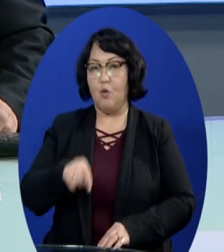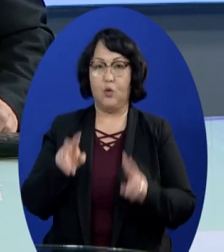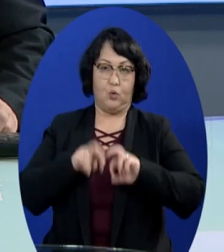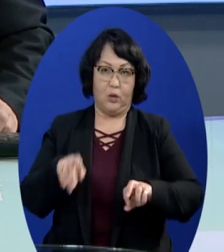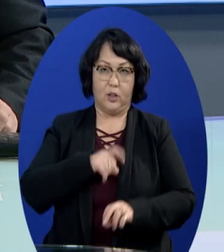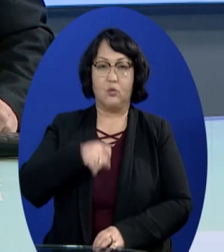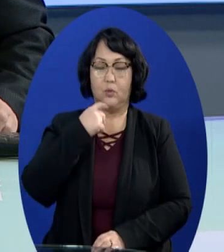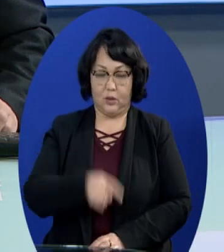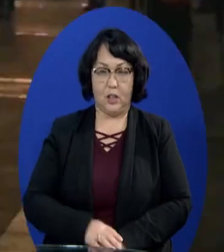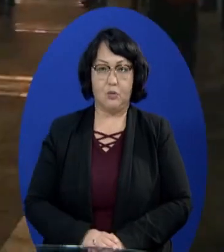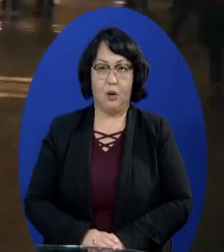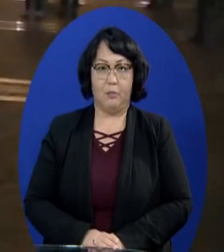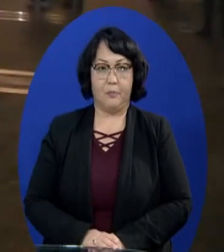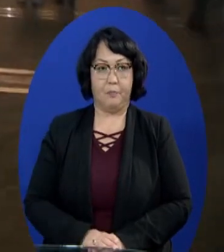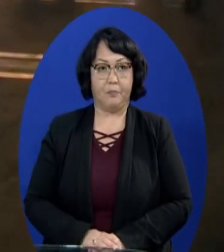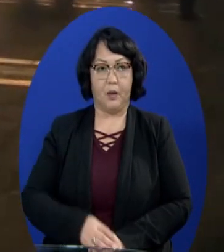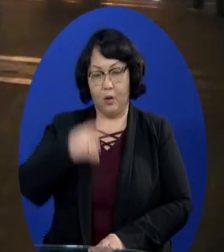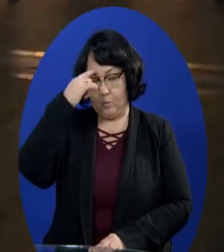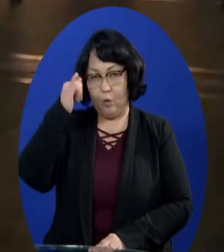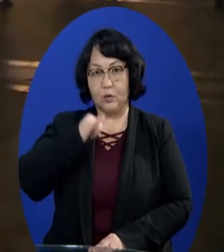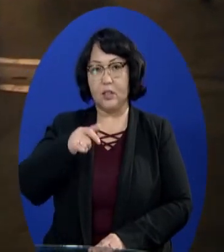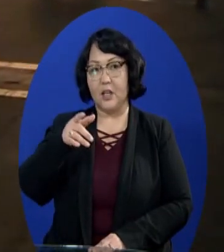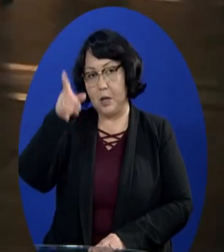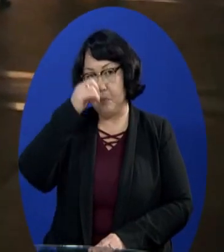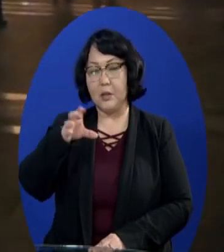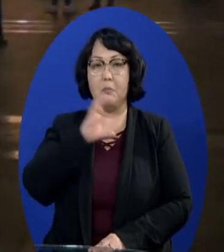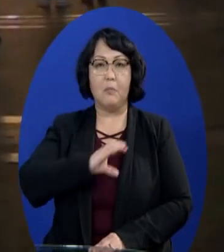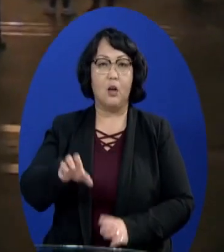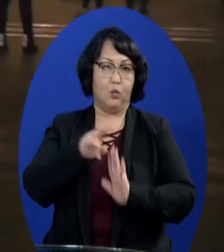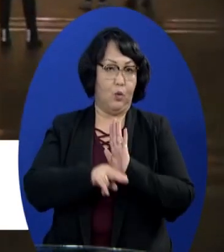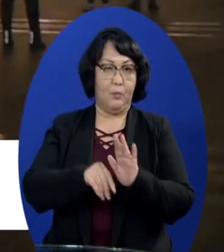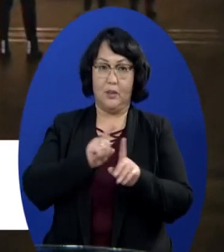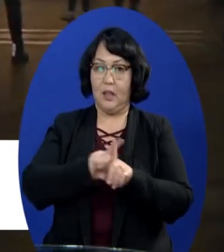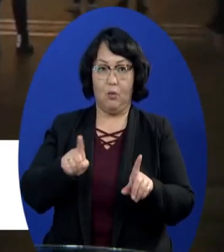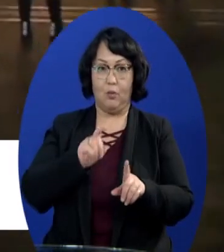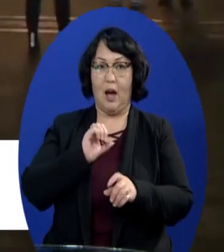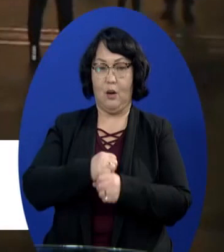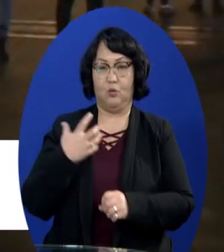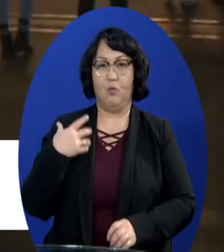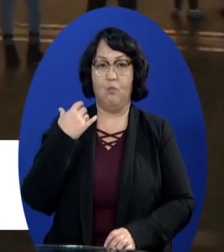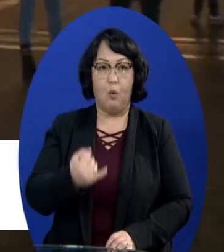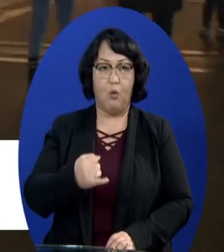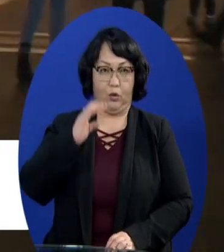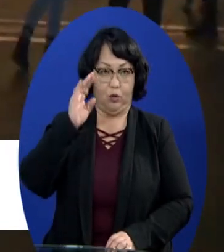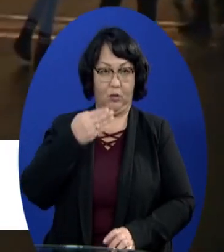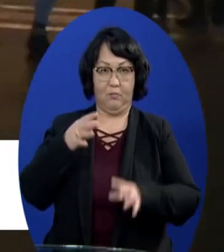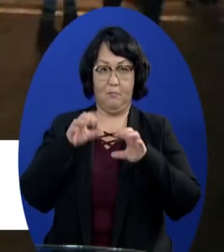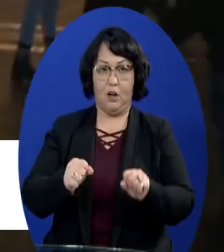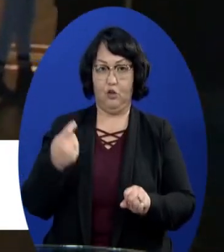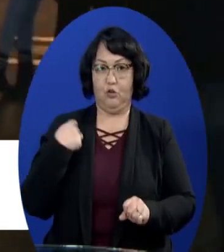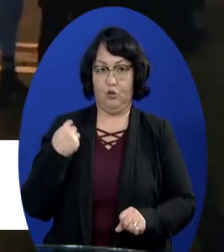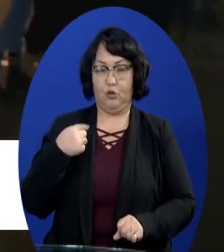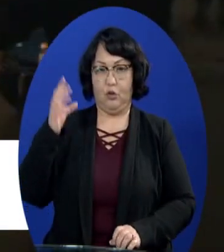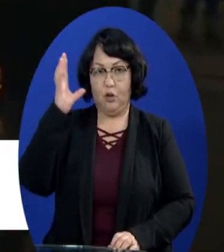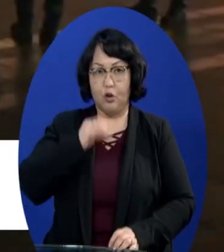байна. Монгол Улсын эрүүл мэндийн салбарт дүрм заавар мөрддөггүй хариуцлагагүй байдлыг илрүүлгэсэн нэг баримт бол өчигдөр орой